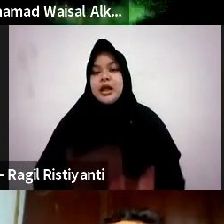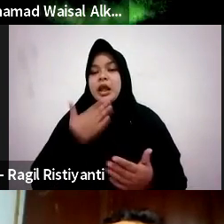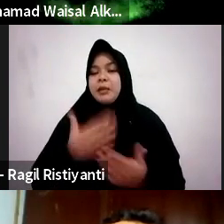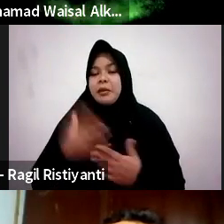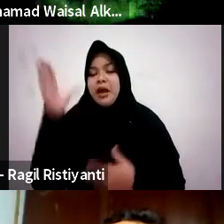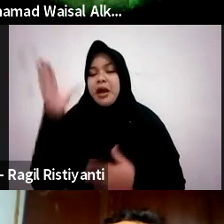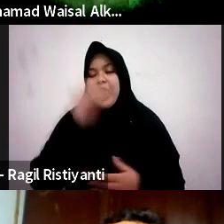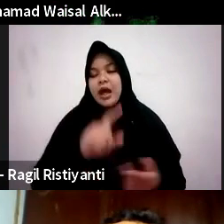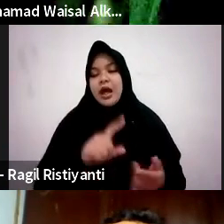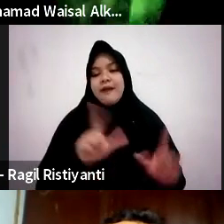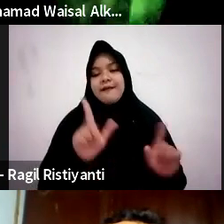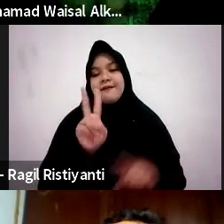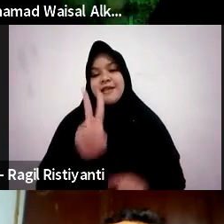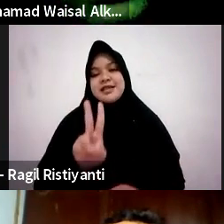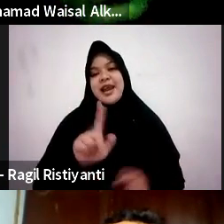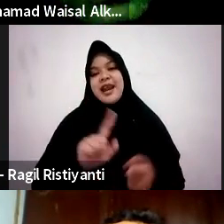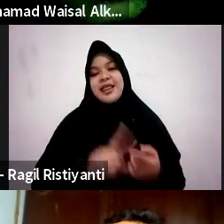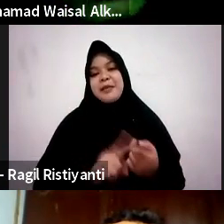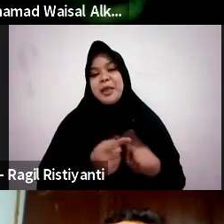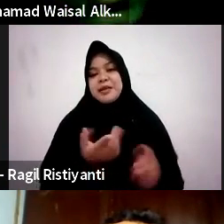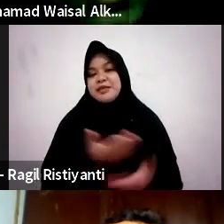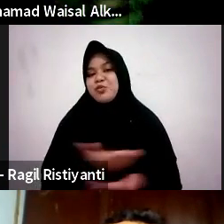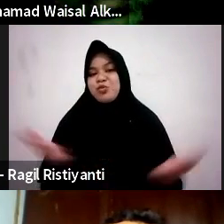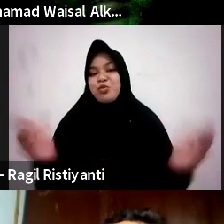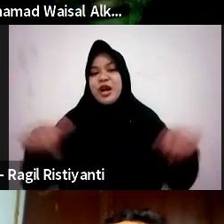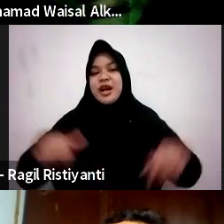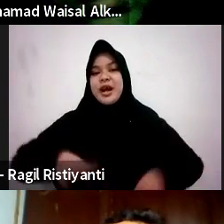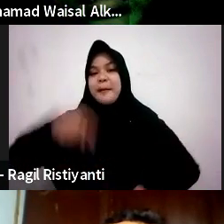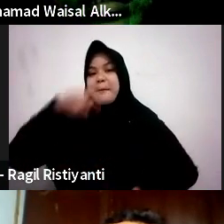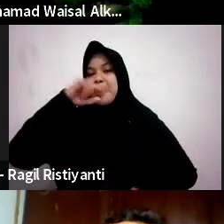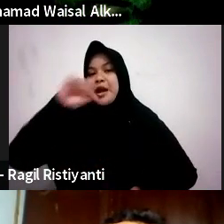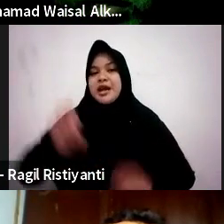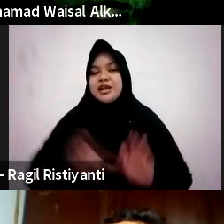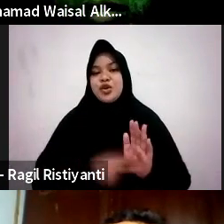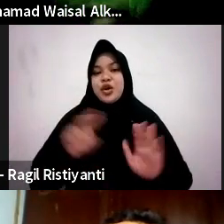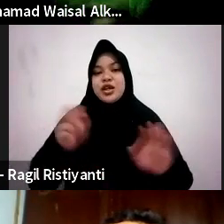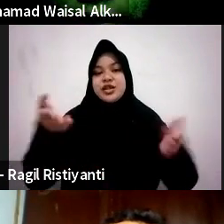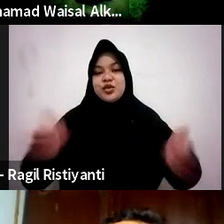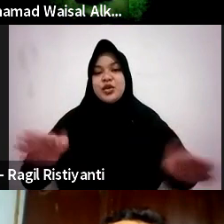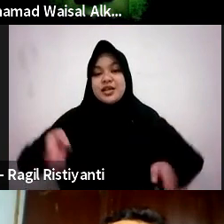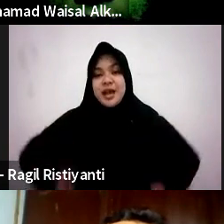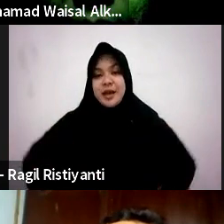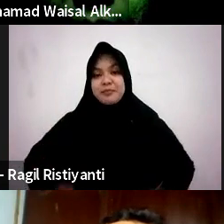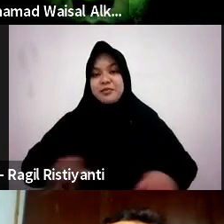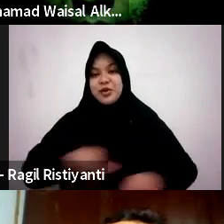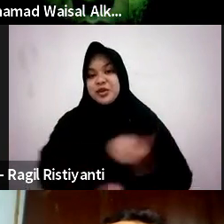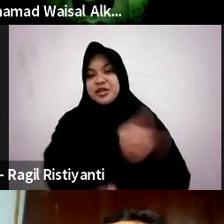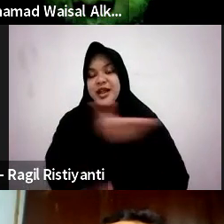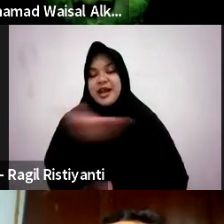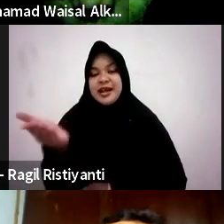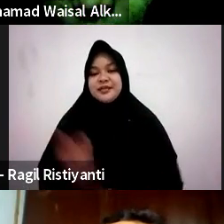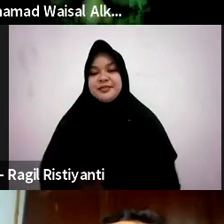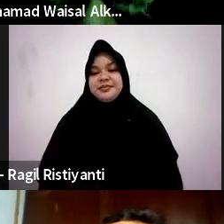Iya alat-alat aksi baik karena Pak Joni sudah siap sebagai moderator saya Pratama cara ini kepada Pak jadi